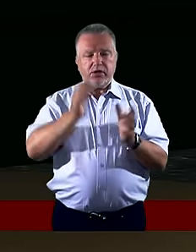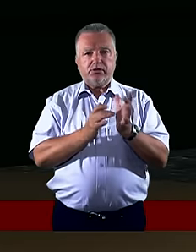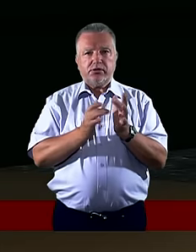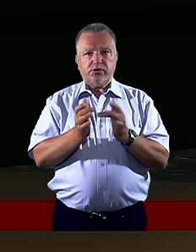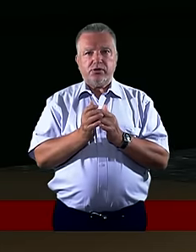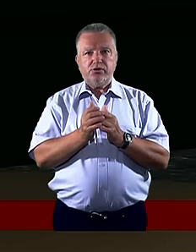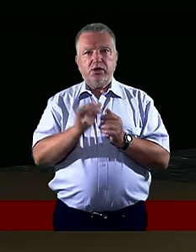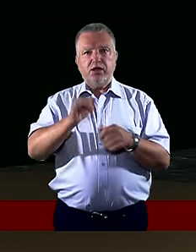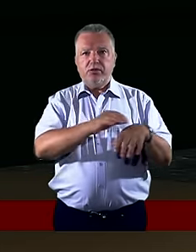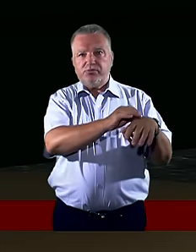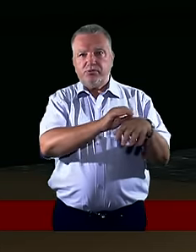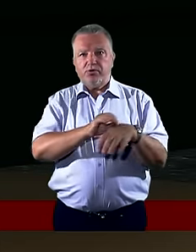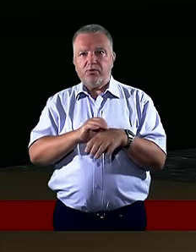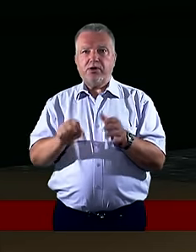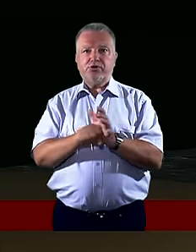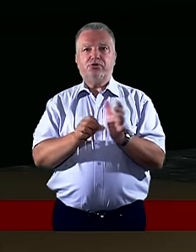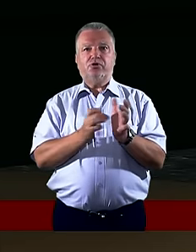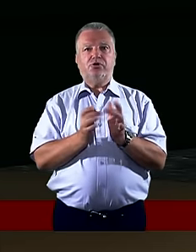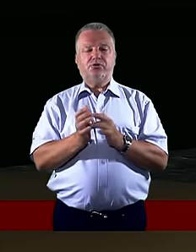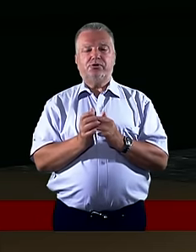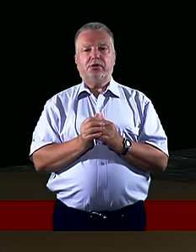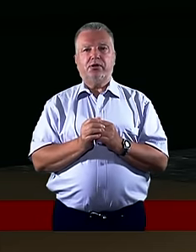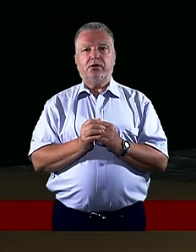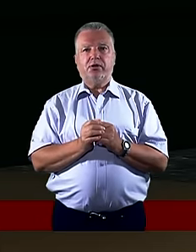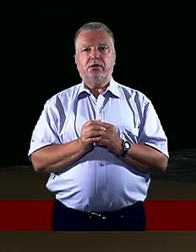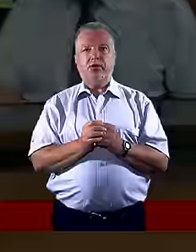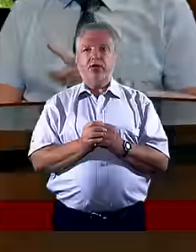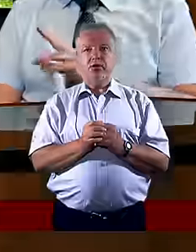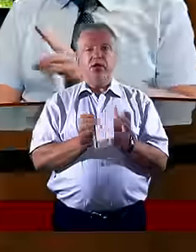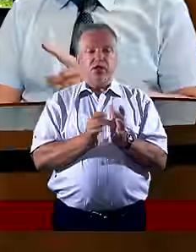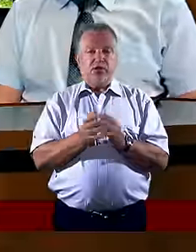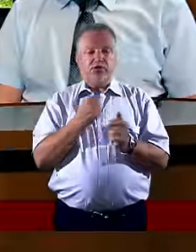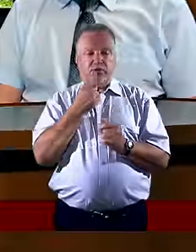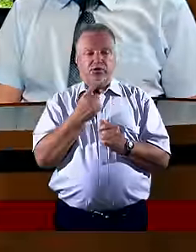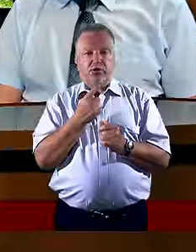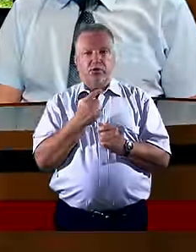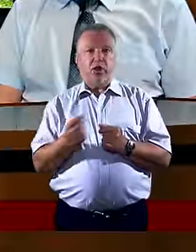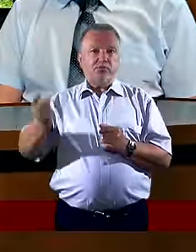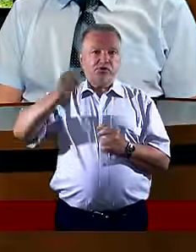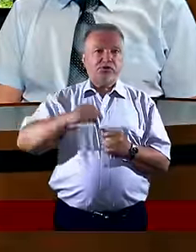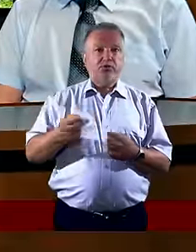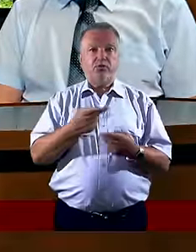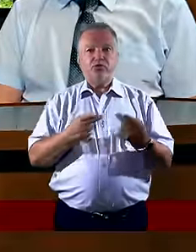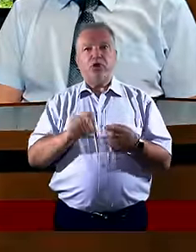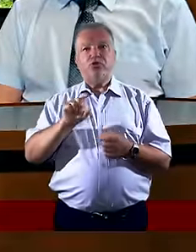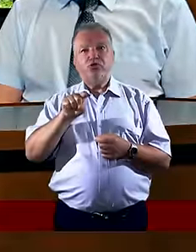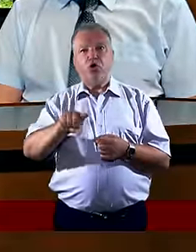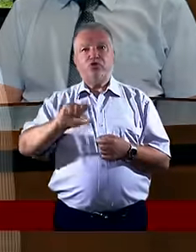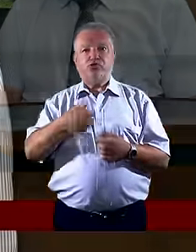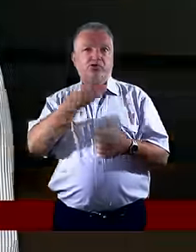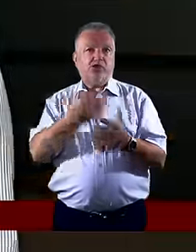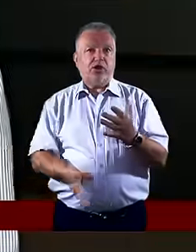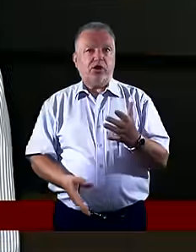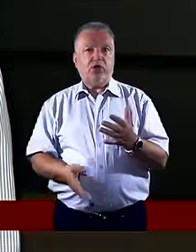Pana Jezusa i przyprowadzić go w ten sposób do Niego. No w końcu tak jak Pan Jezus powiedział, przyszedł szukać to, co zginęło, więc no